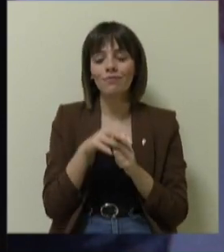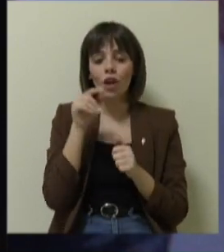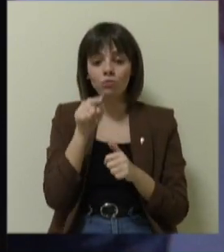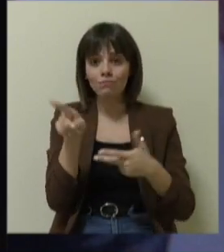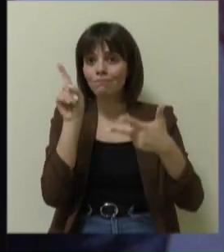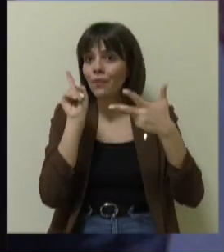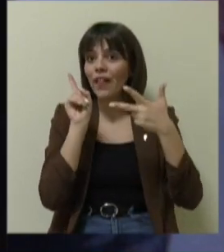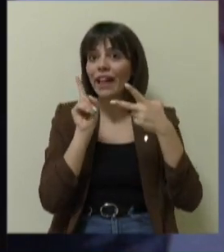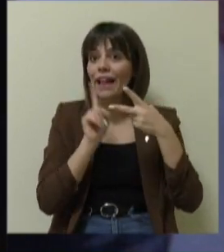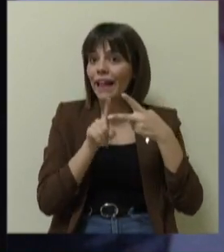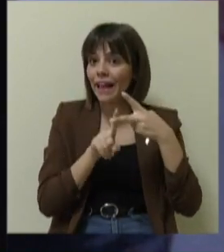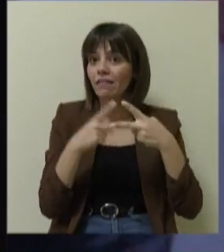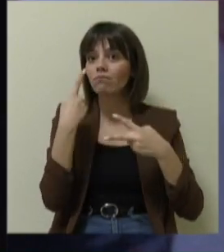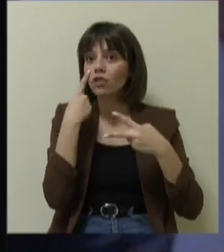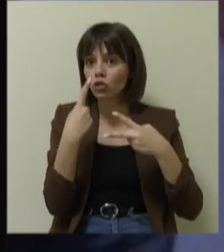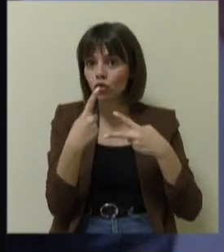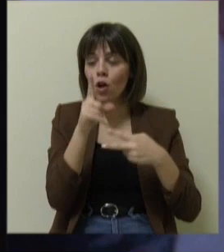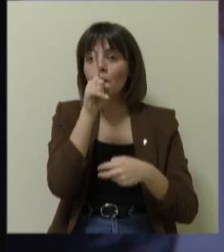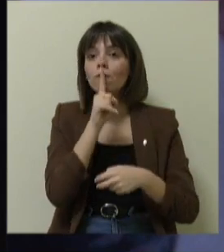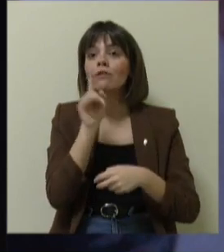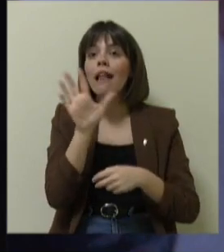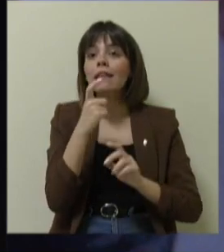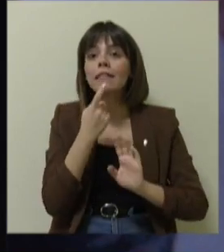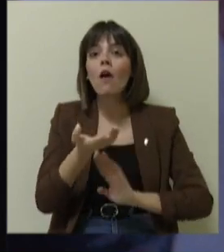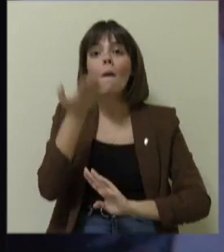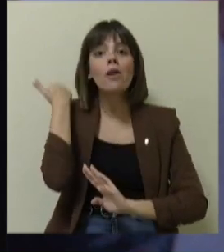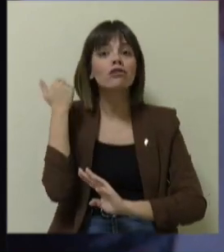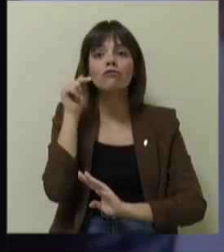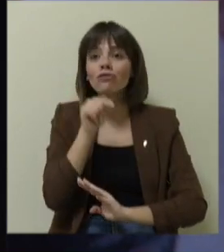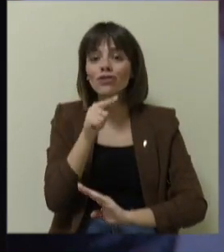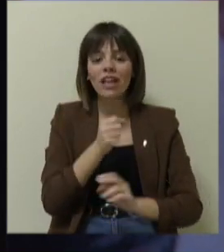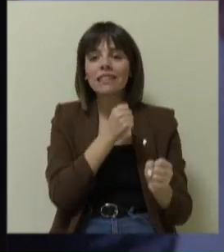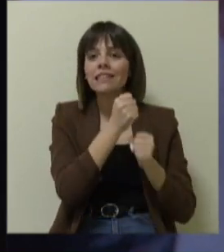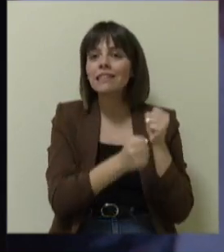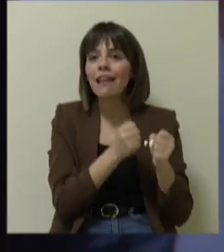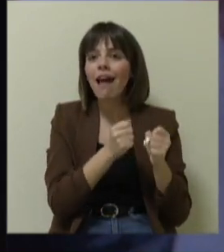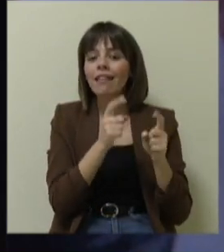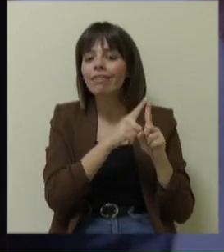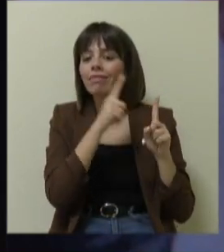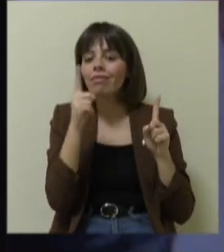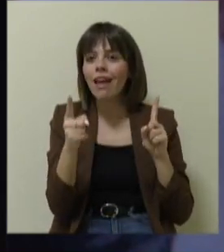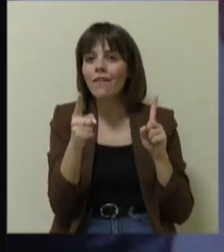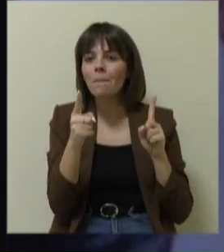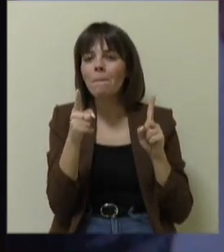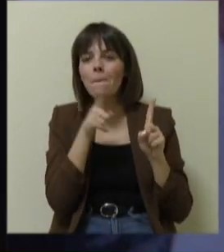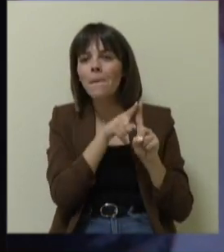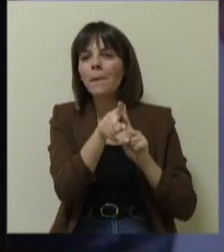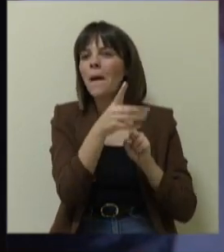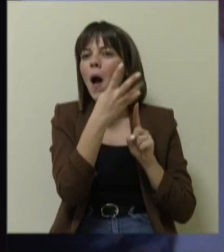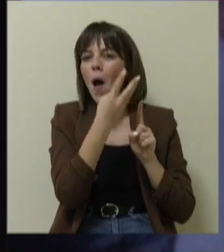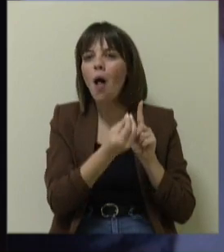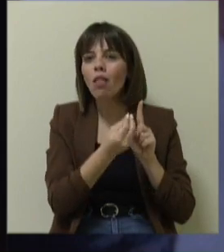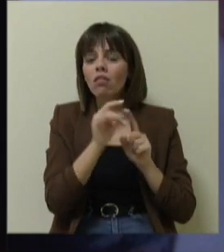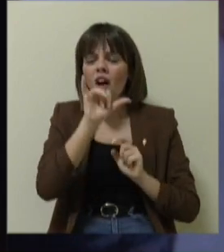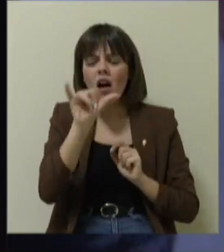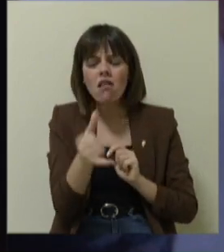Sütunların ikincisi, 150 yıl önce sanayi devrimini ıskalayarak ağır bedeller